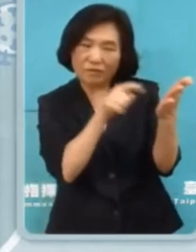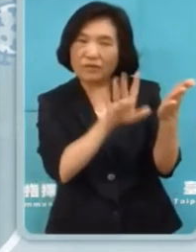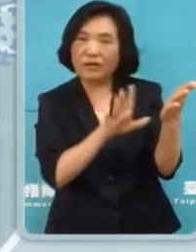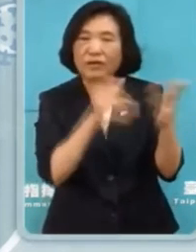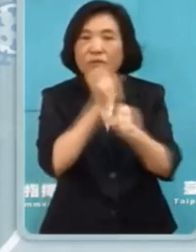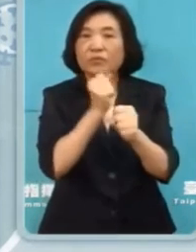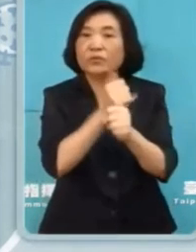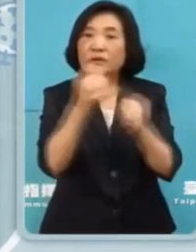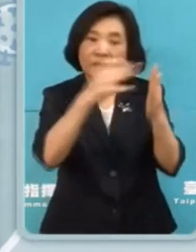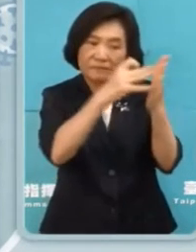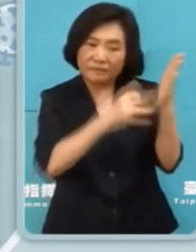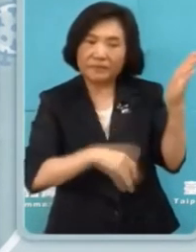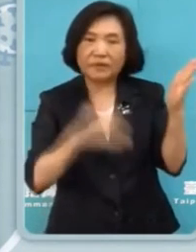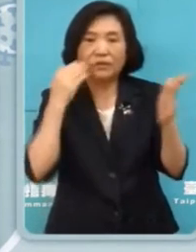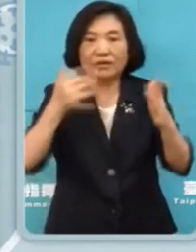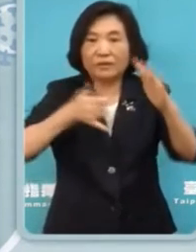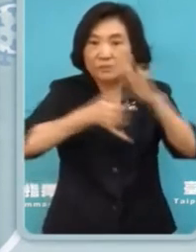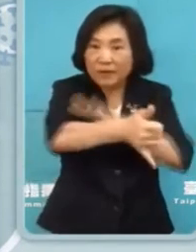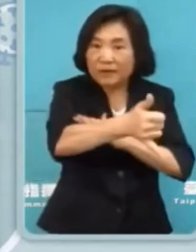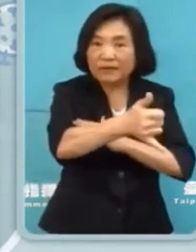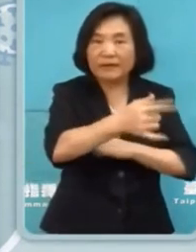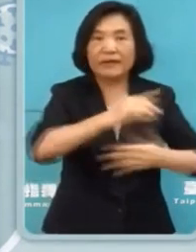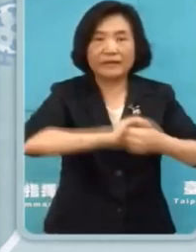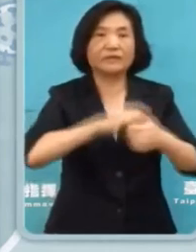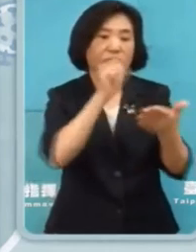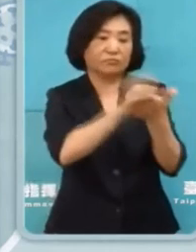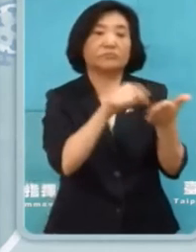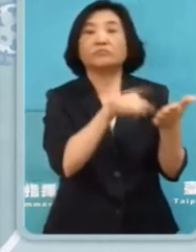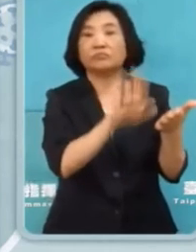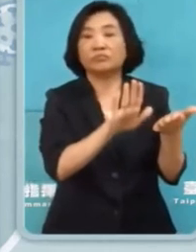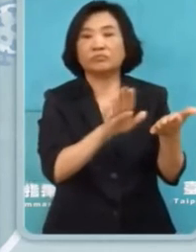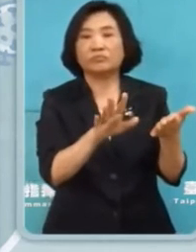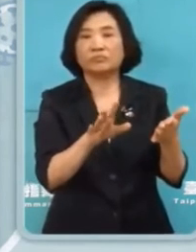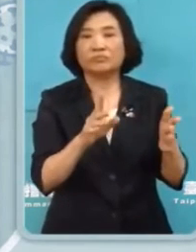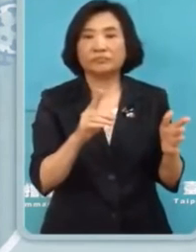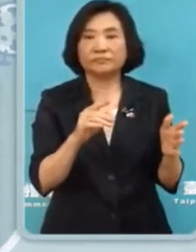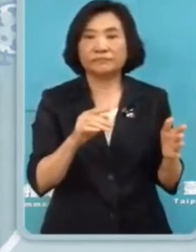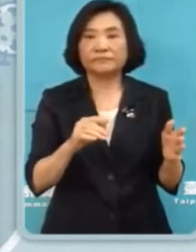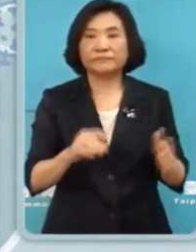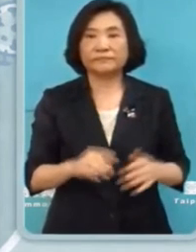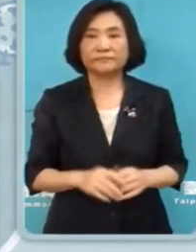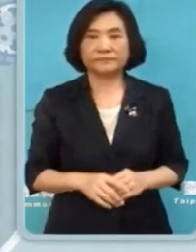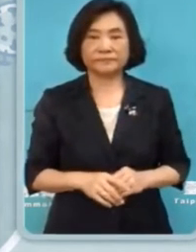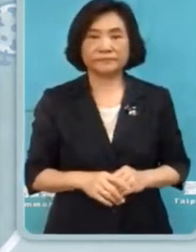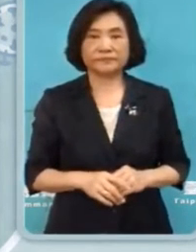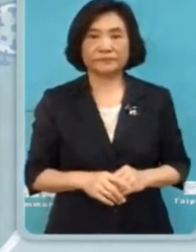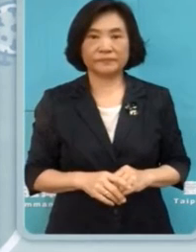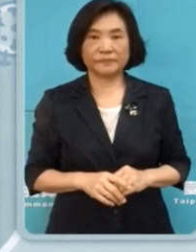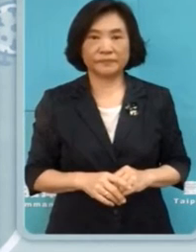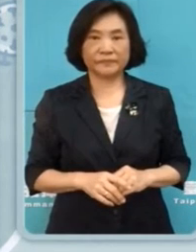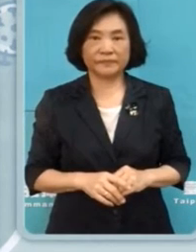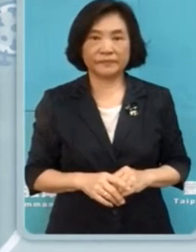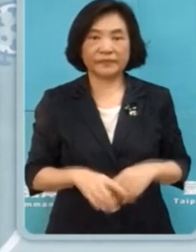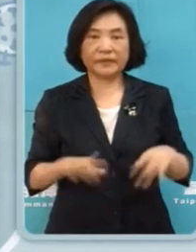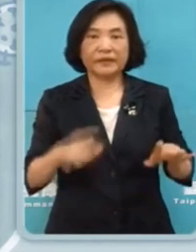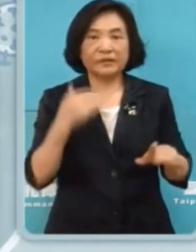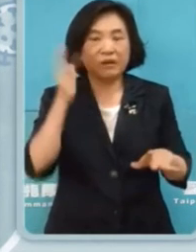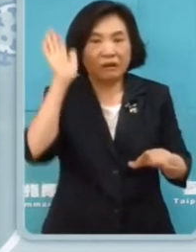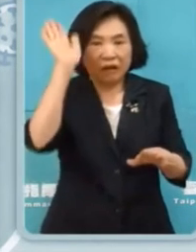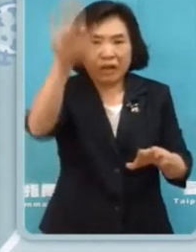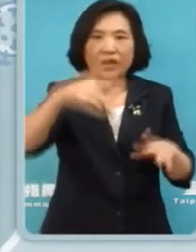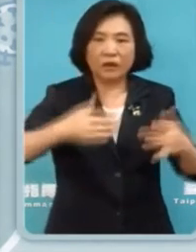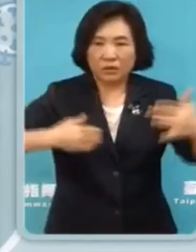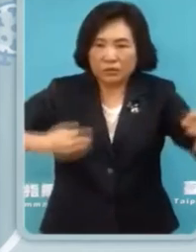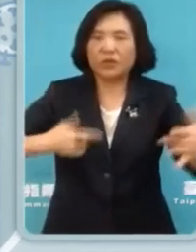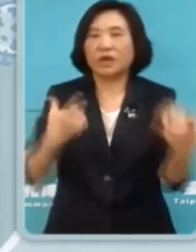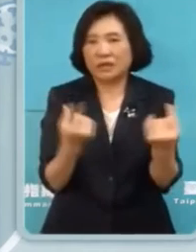在进场的时候但就是有记录嘛，不过我们想这个既然这个还要实施一阵子，你知道